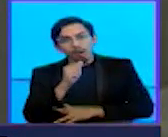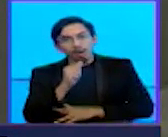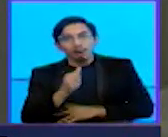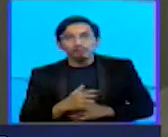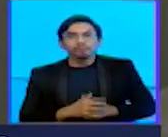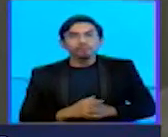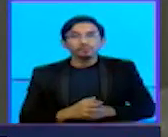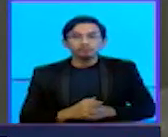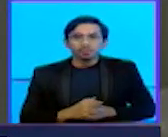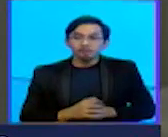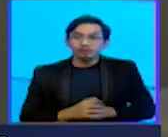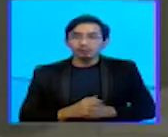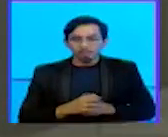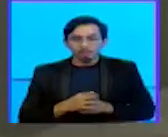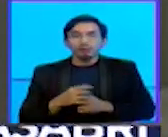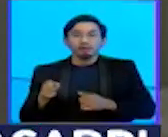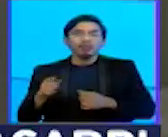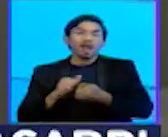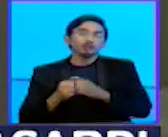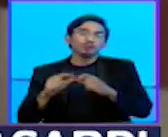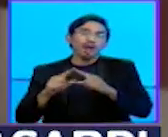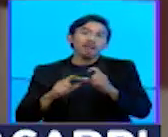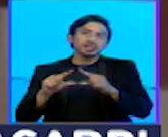pertanyaan terkait fungsi pengawasan yang dilakukan oleh OJK.